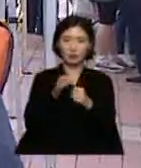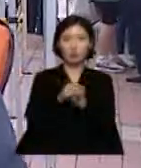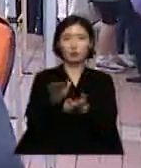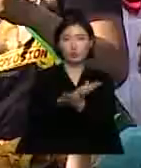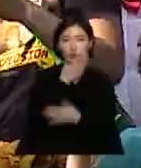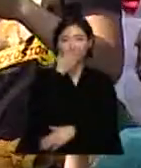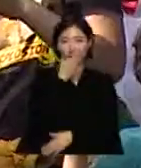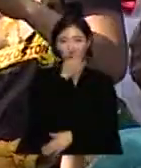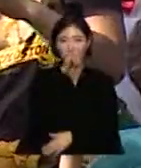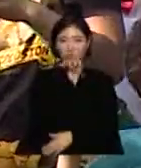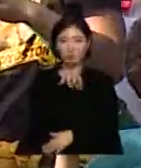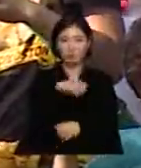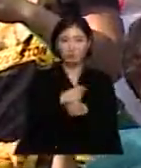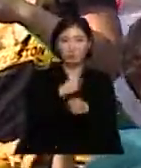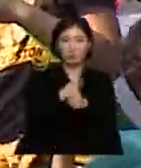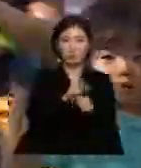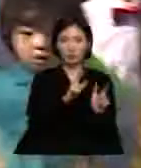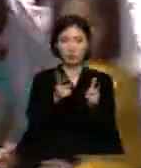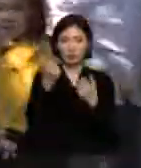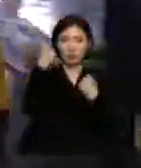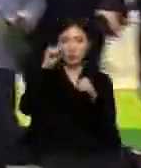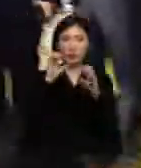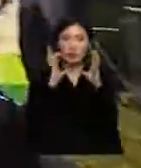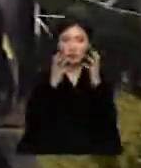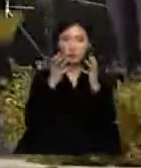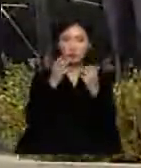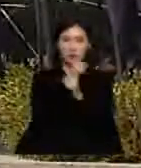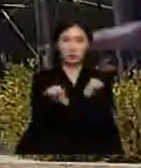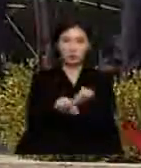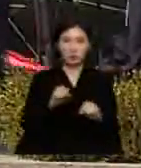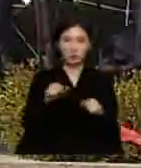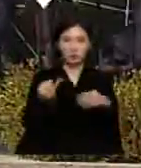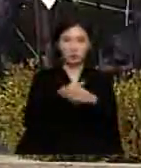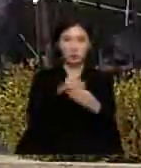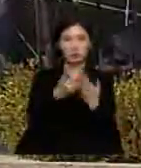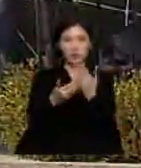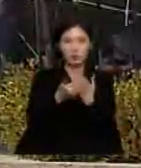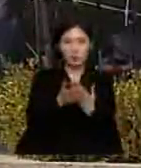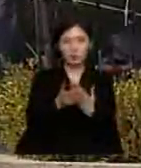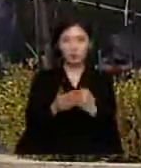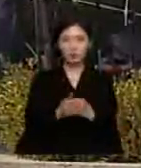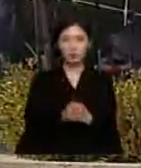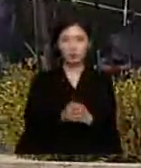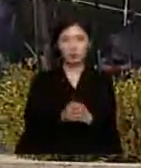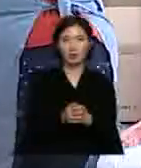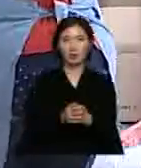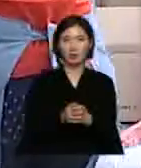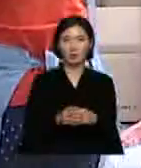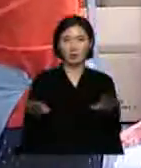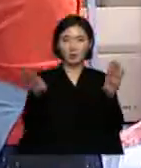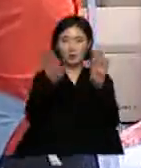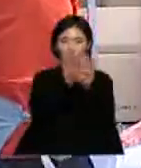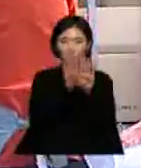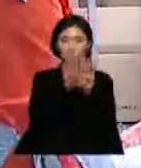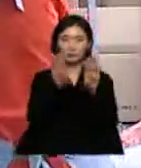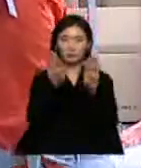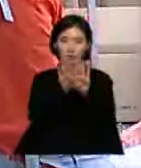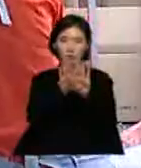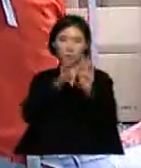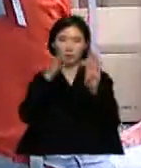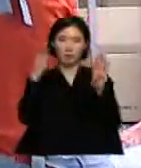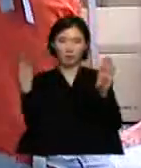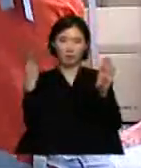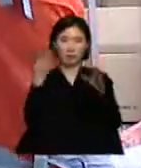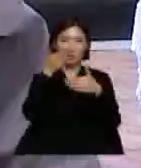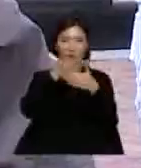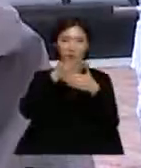위해서 다채로운 공연과 아이들의 무대 그리고 문화 체험까지 닫고 있던 문을 모처럼 활짝 열고